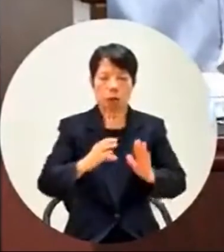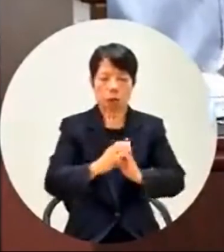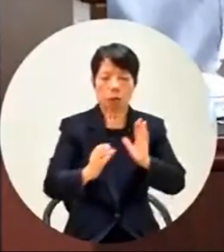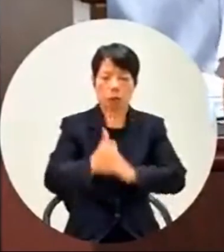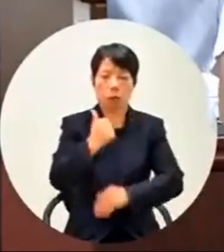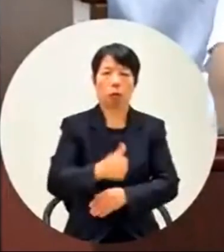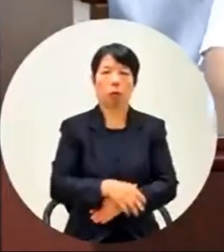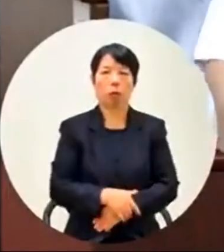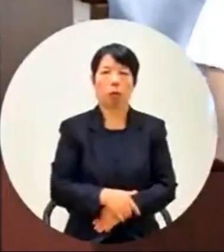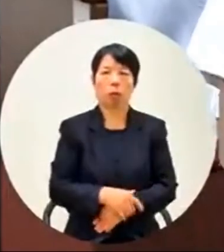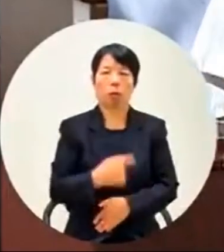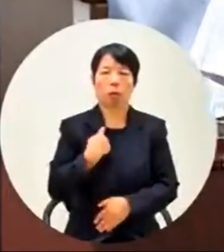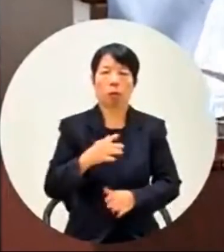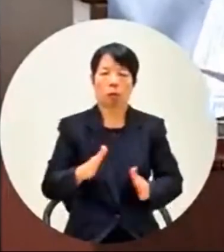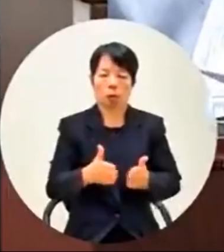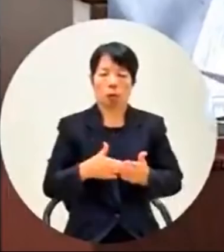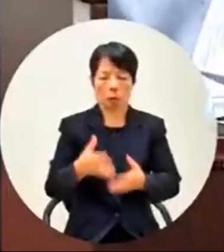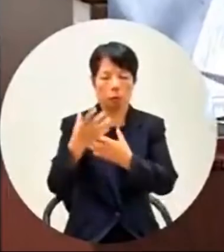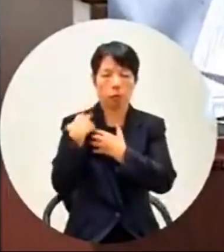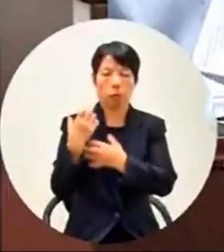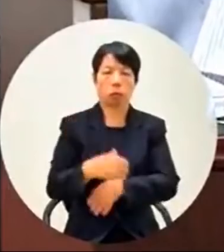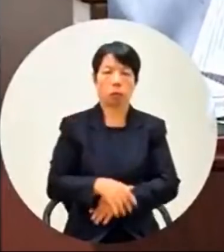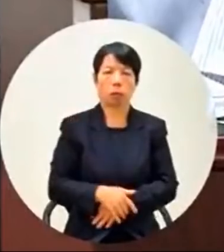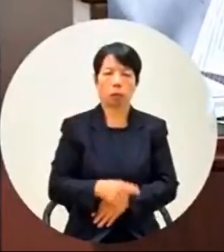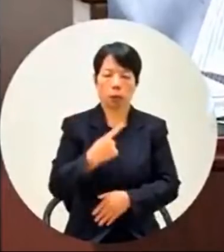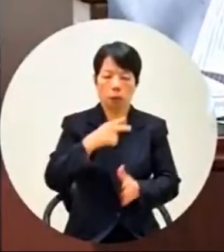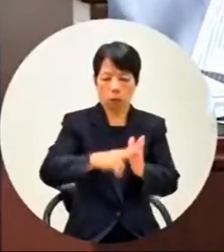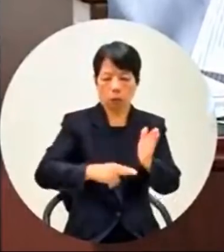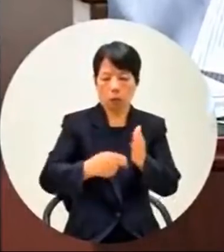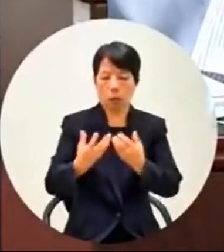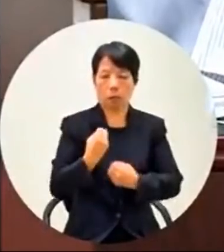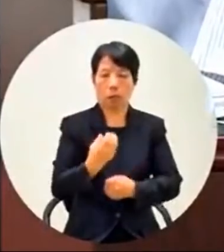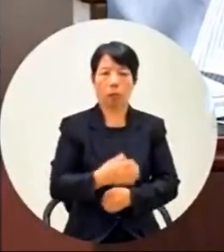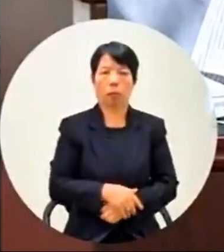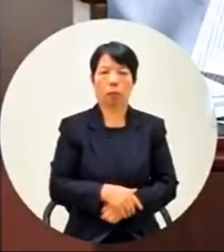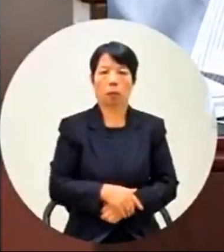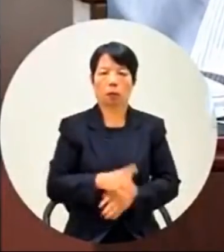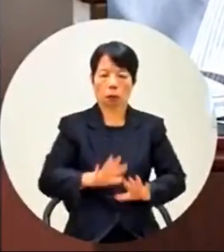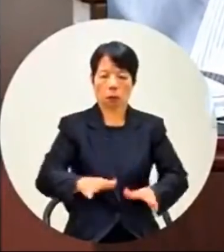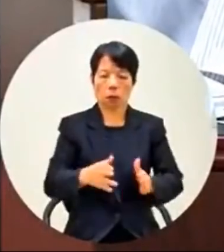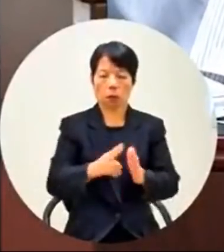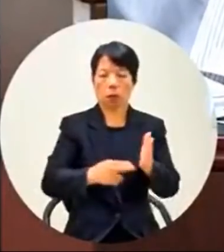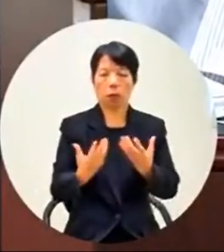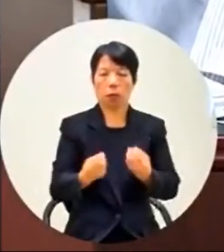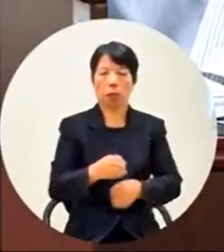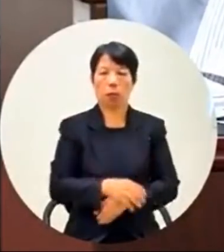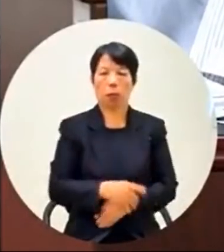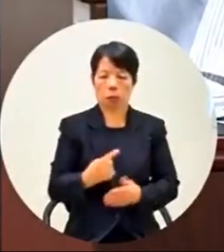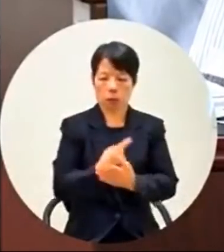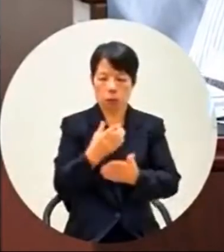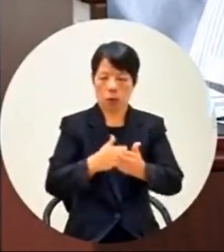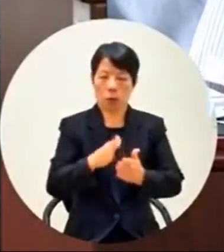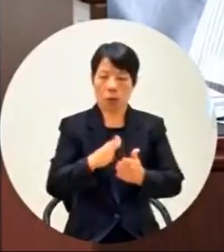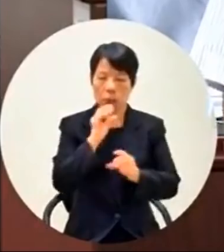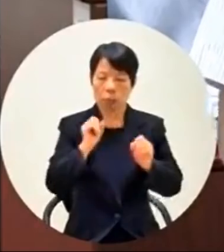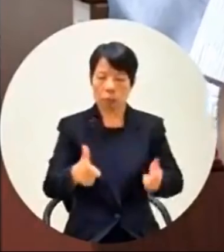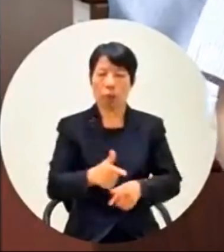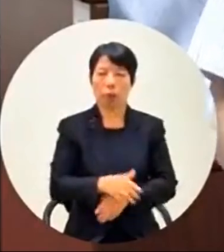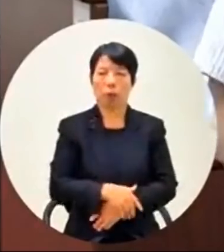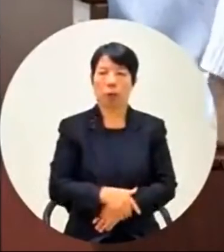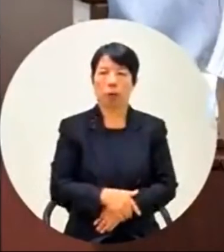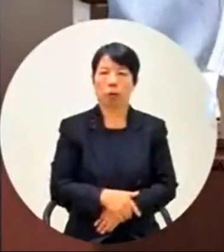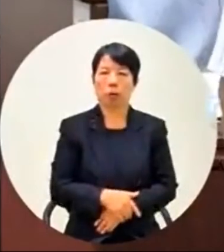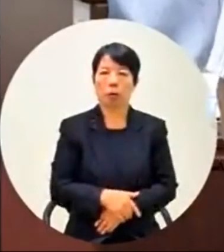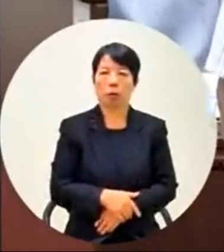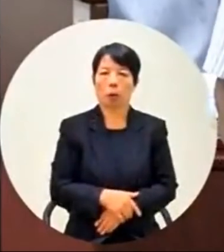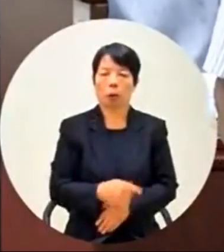为 你要 有， 你要担当。你既然不跟我解释，你现在就不要解释。我只要问是或不是。 不是啊，因为